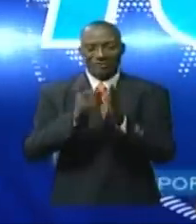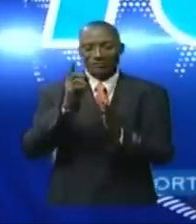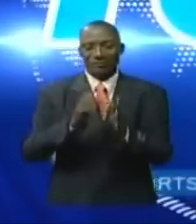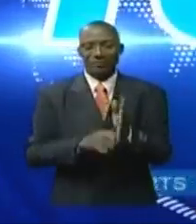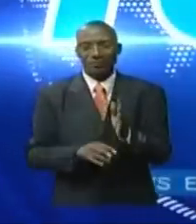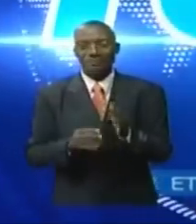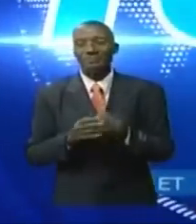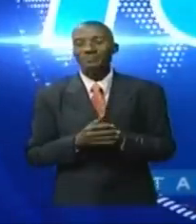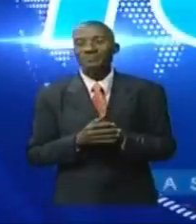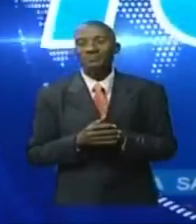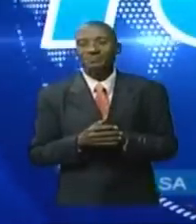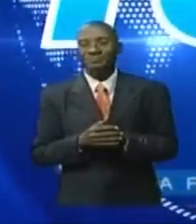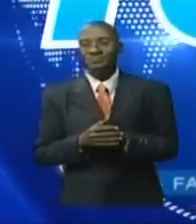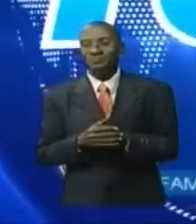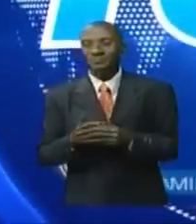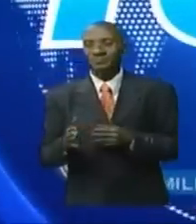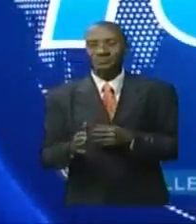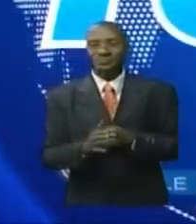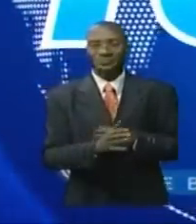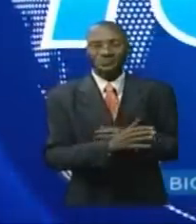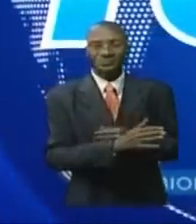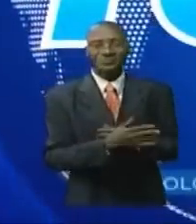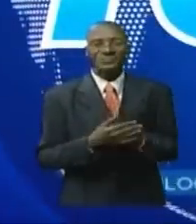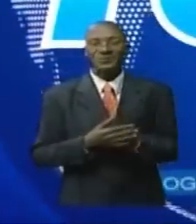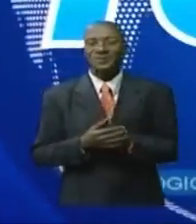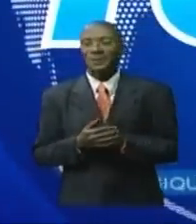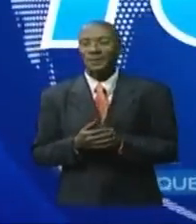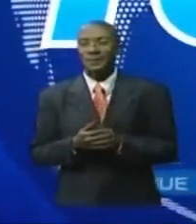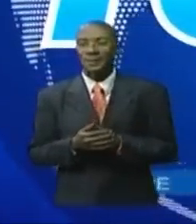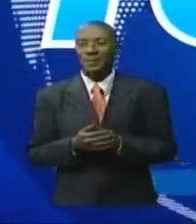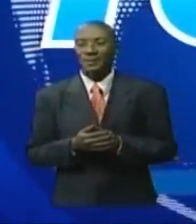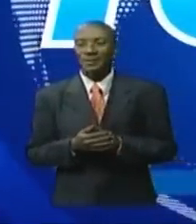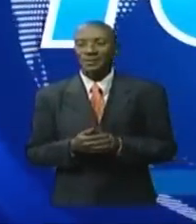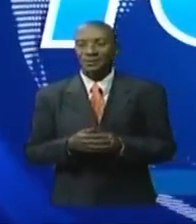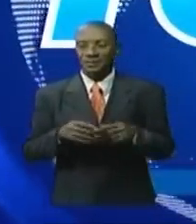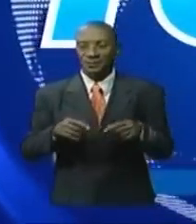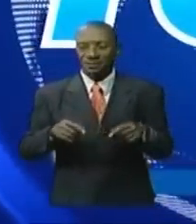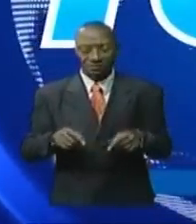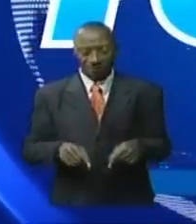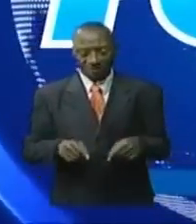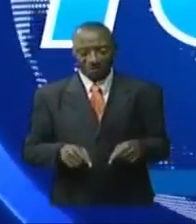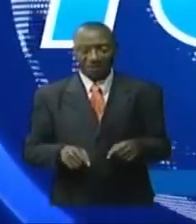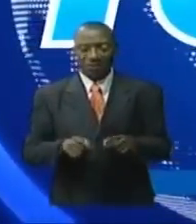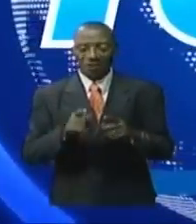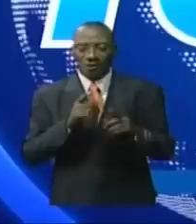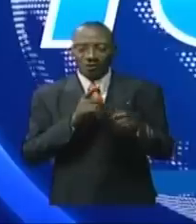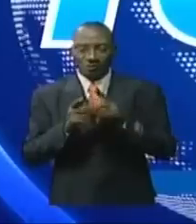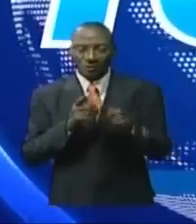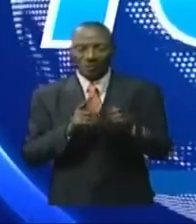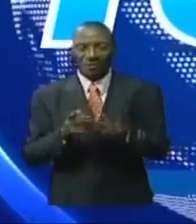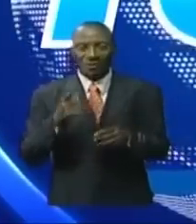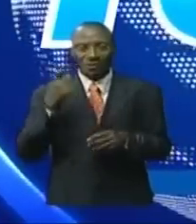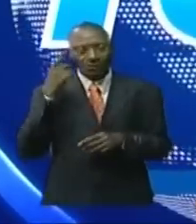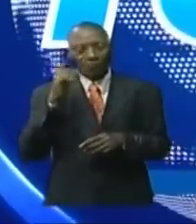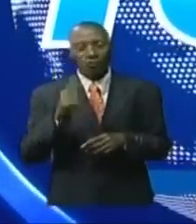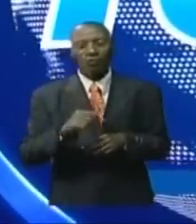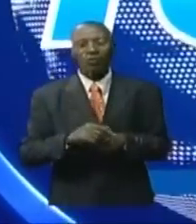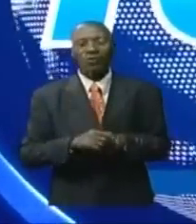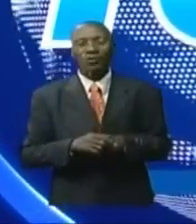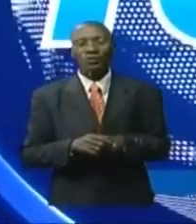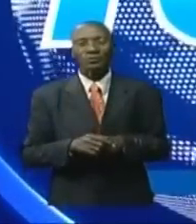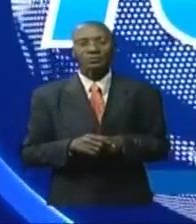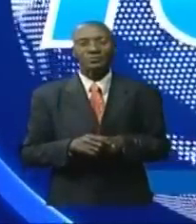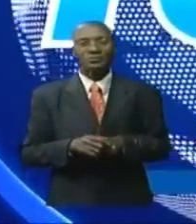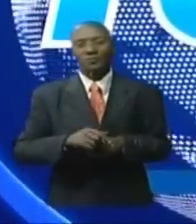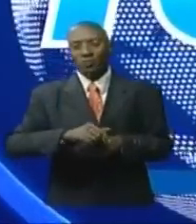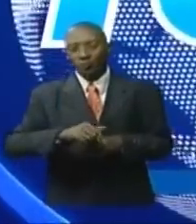Voilà, et puis dans la province du Nord Kivu, et plus précisément à Goma, 74 pharmaciens ont prêté serment au cours d'une cérémonie organisée